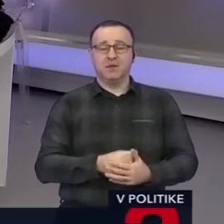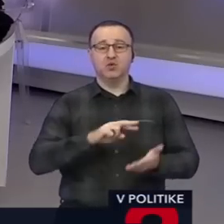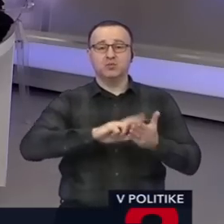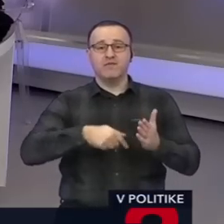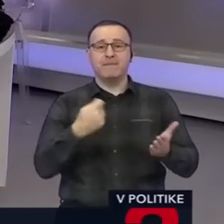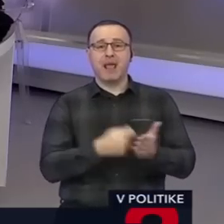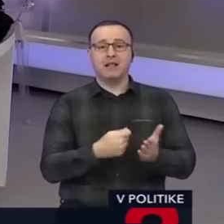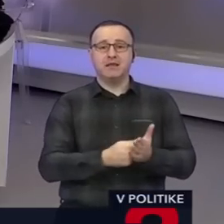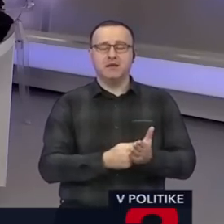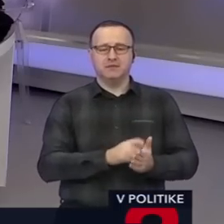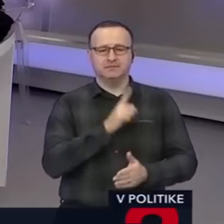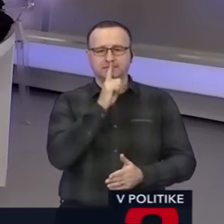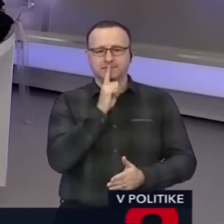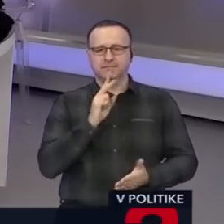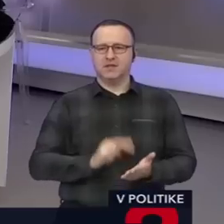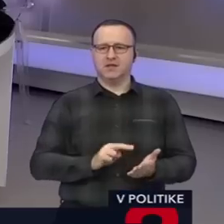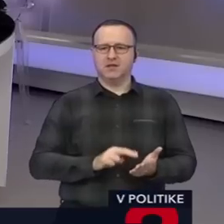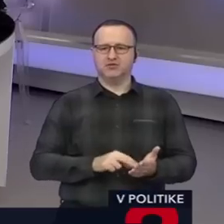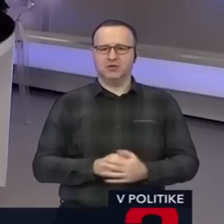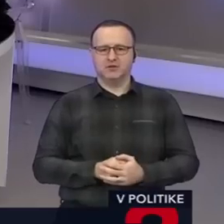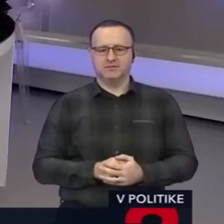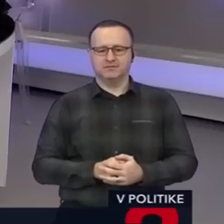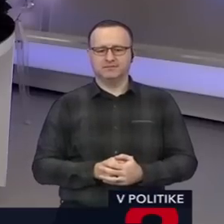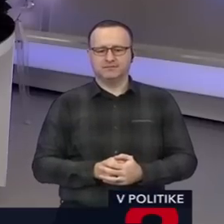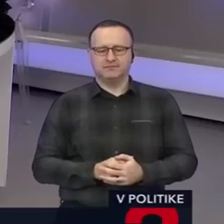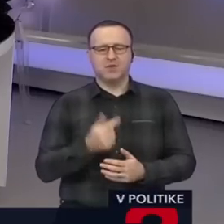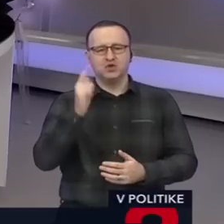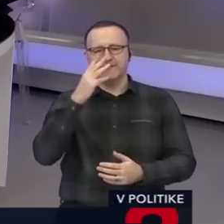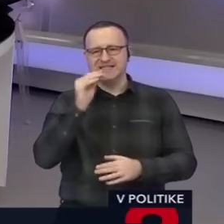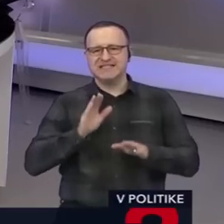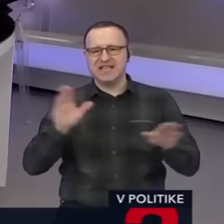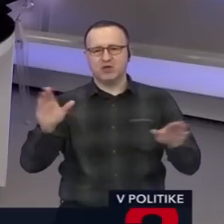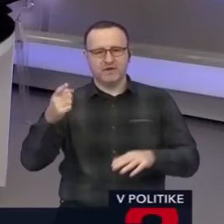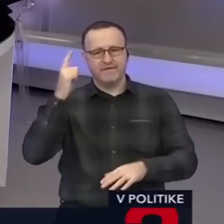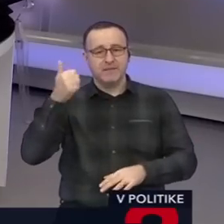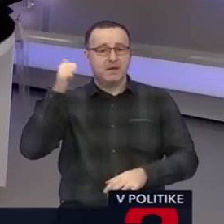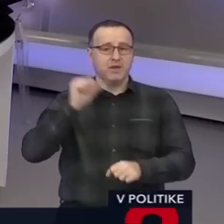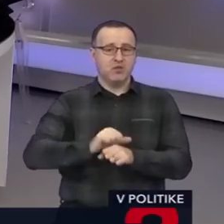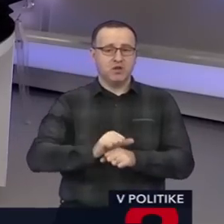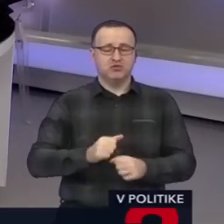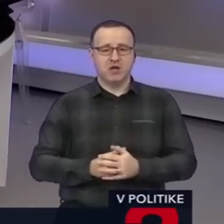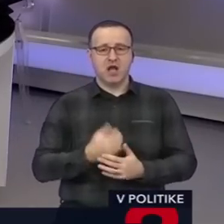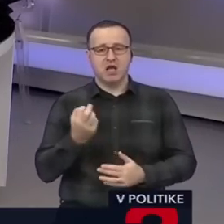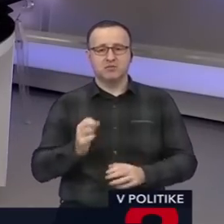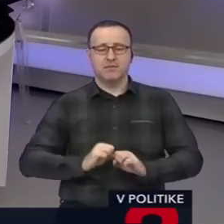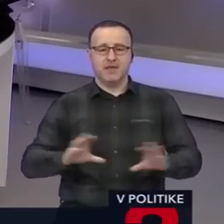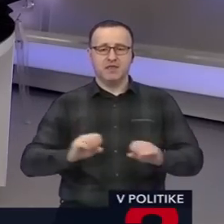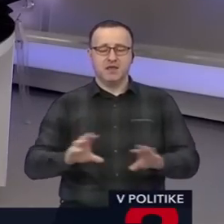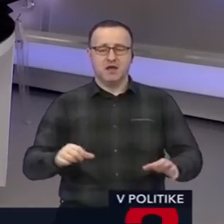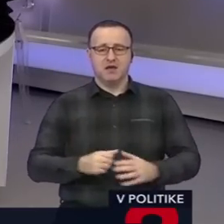tak dovtedy si sa zjavne tešil. Otázka je tak prečo. Ale o slovenskej stíhačka vieme od minulého týždňa, teda aspoň média verejne.